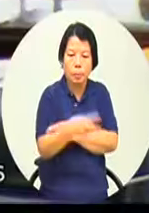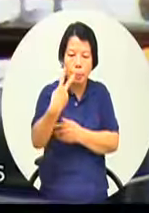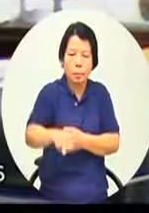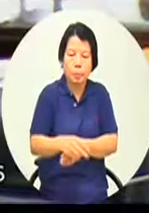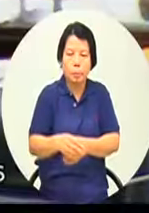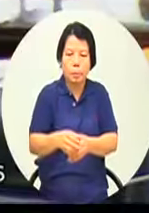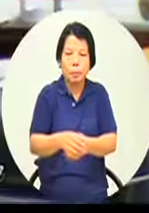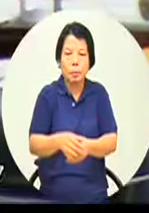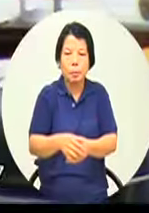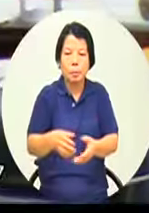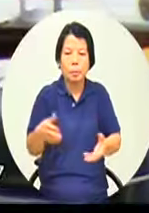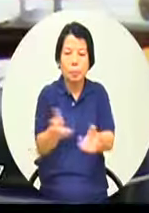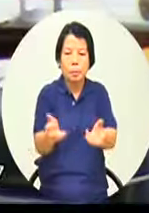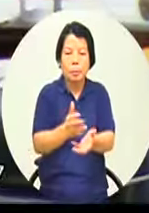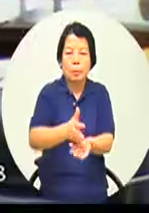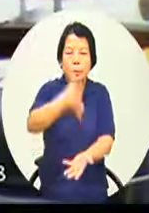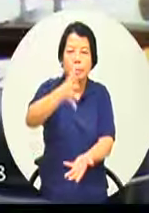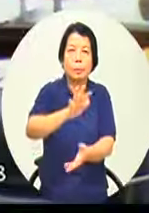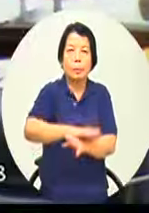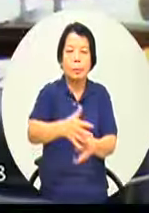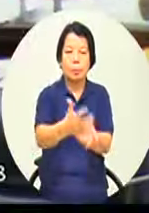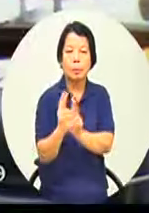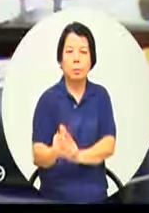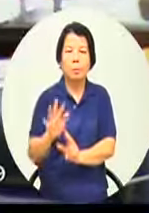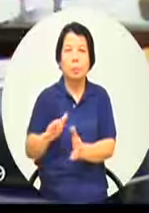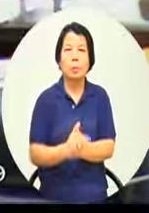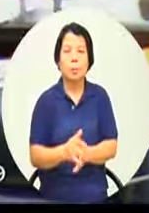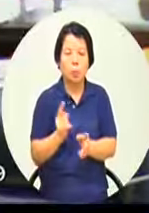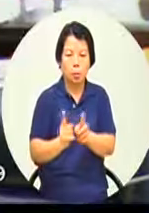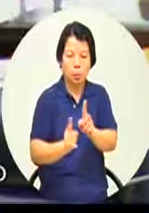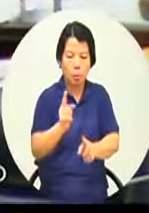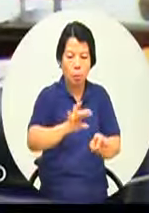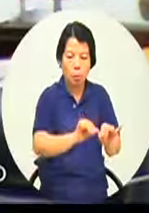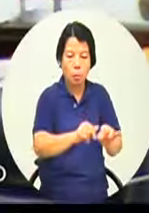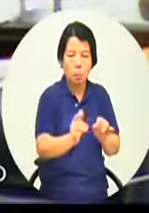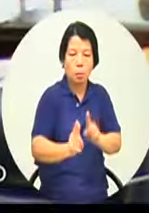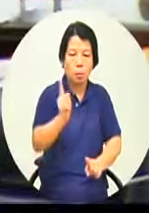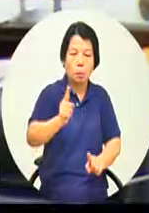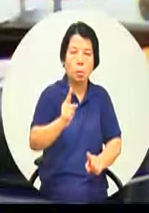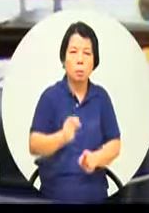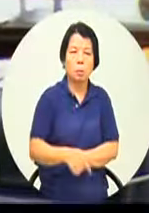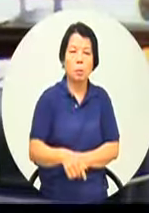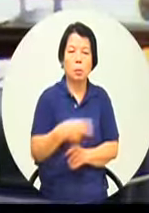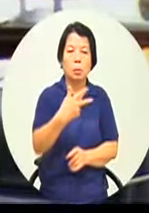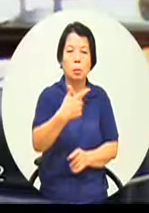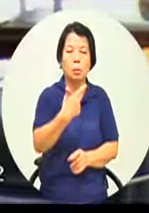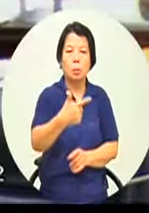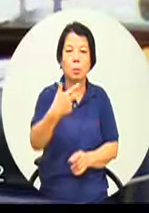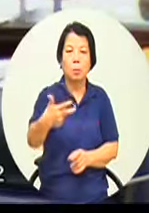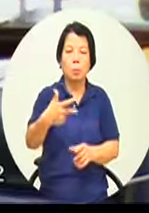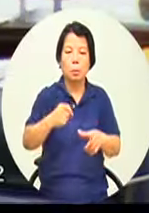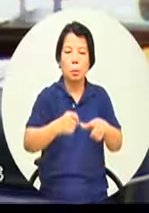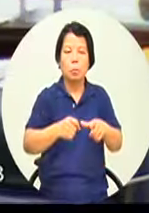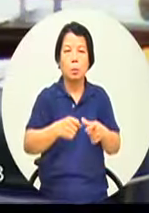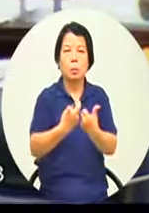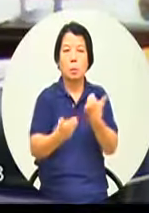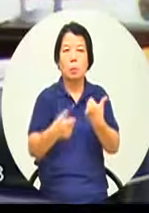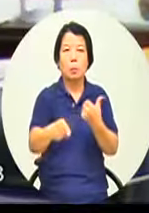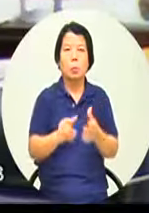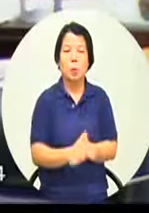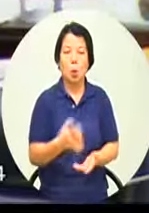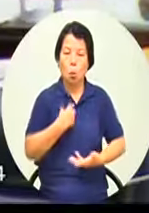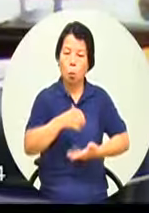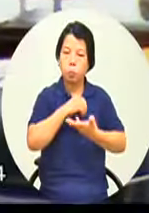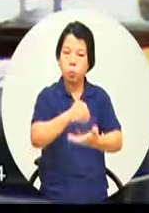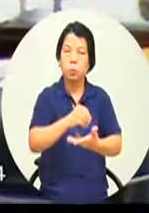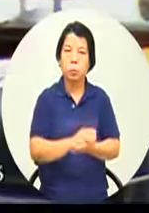的状况之下，桥墩的中央跟路面差了六七十公分，在本席的一个强烈建议